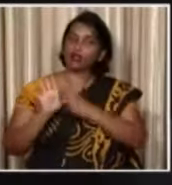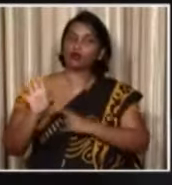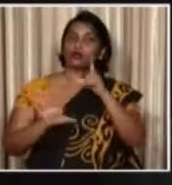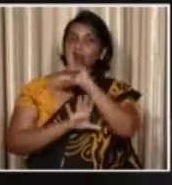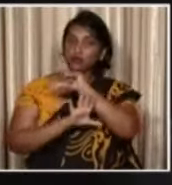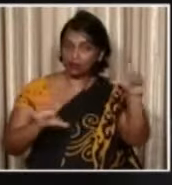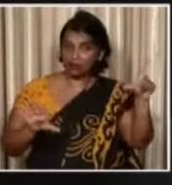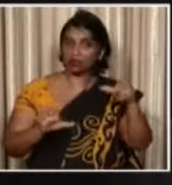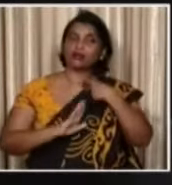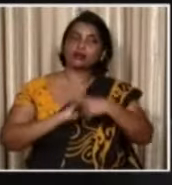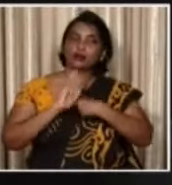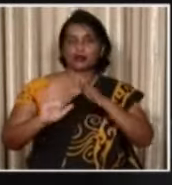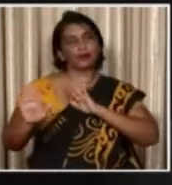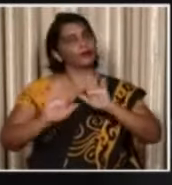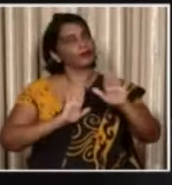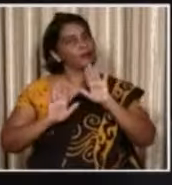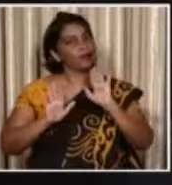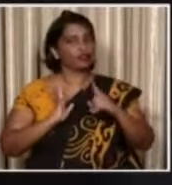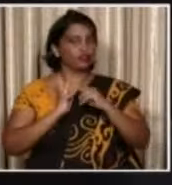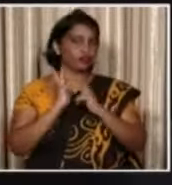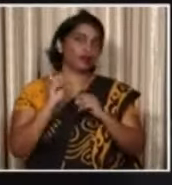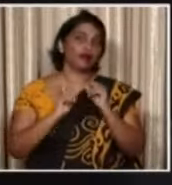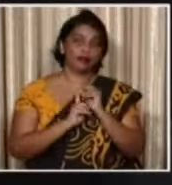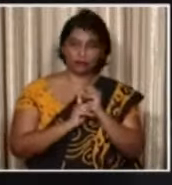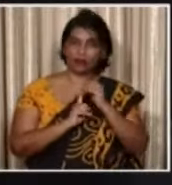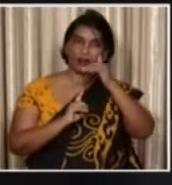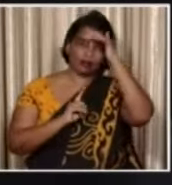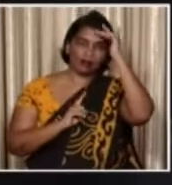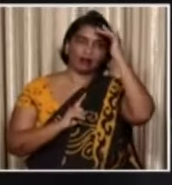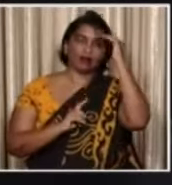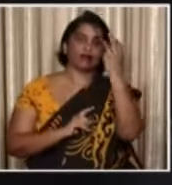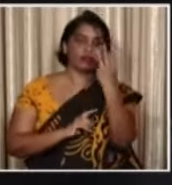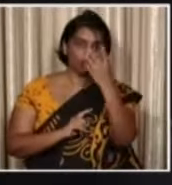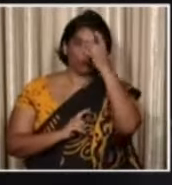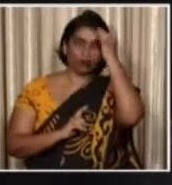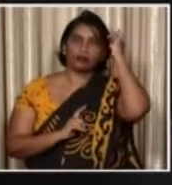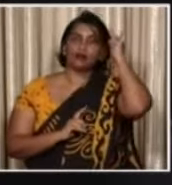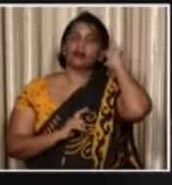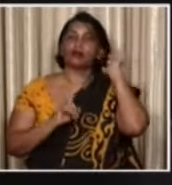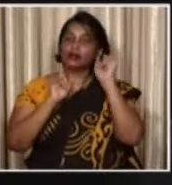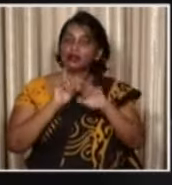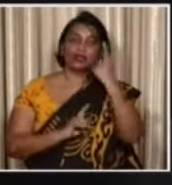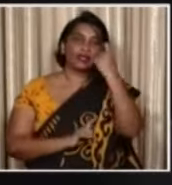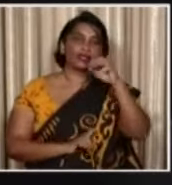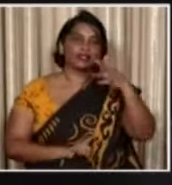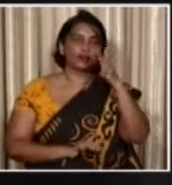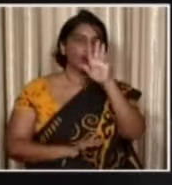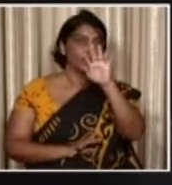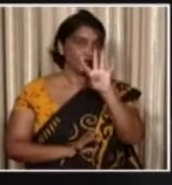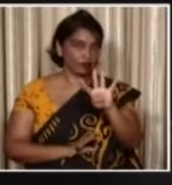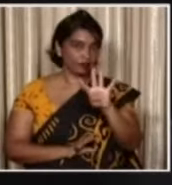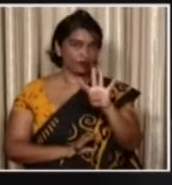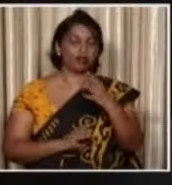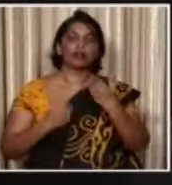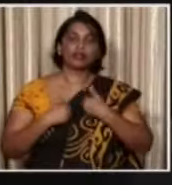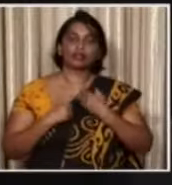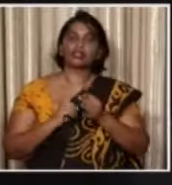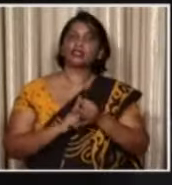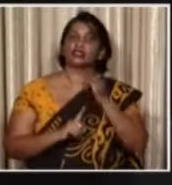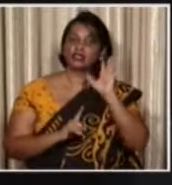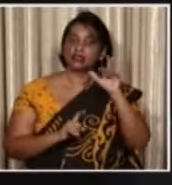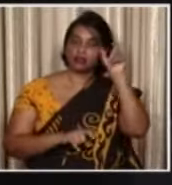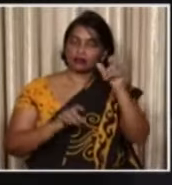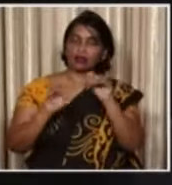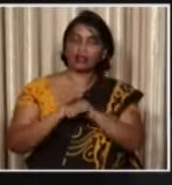Dahatak මේරට පාලනය කර එක්සත් ජාතික පක්ෂ නායකින් තිදෙනෙක් ඒ වගේම 1994 අපේ ජනාධිපති